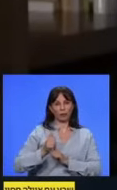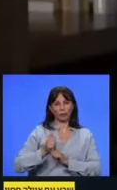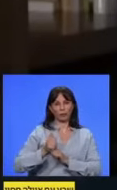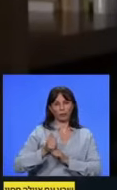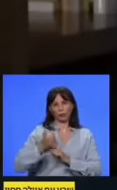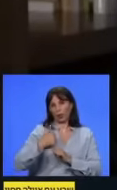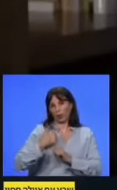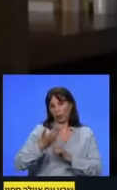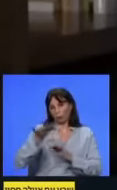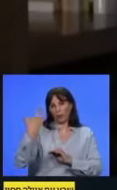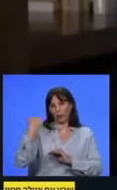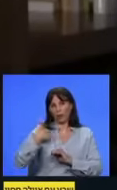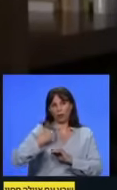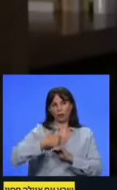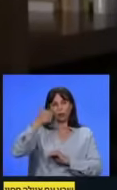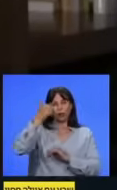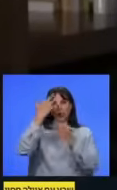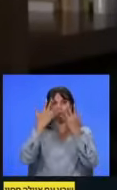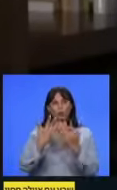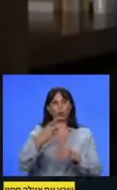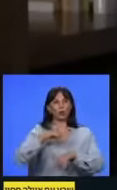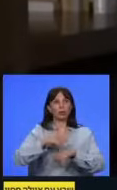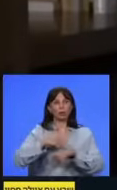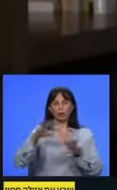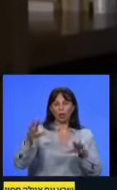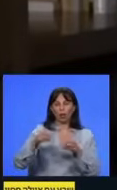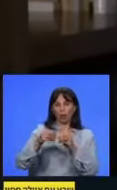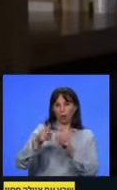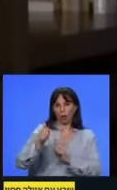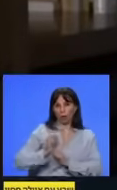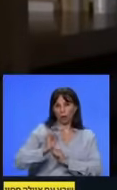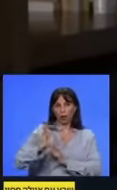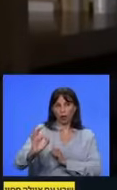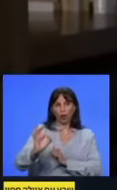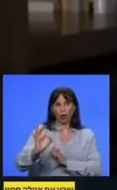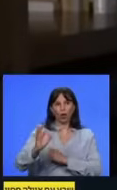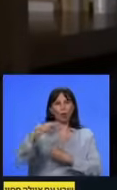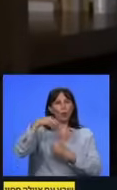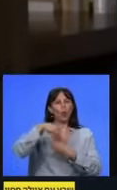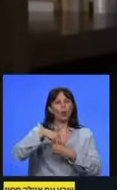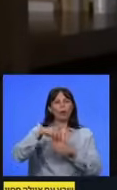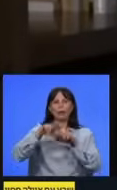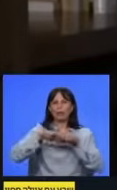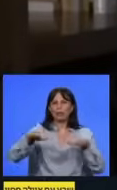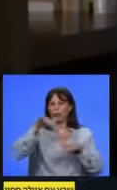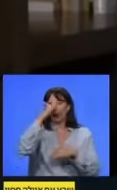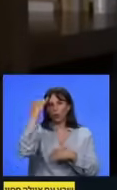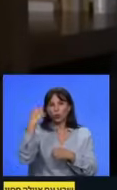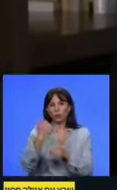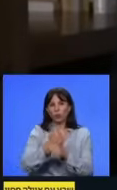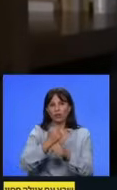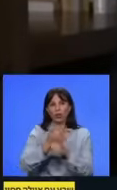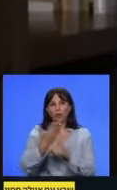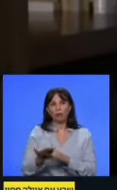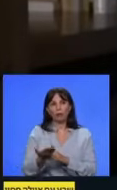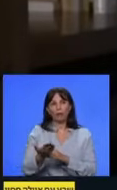כמפקד, כמות הזמן שאתה מבלה עם הפקוד שלך, כולל להגיע איתו למצבי קיצון, מבצעים, שעות על גבי